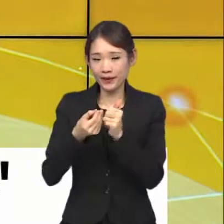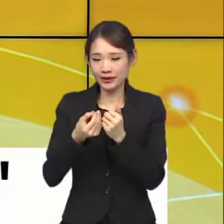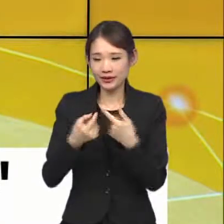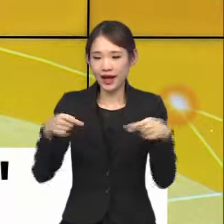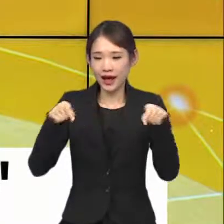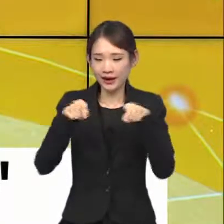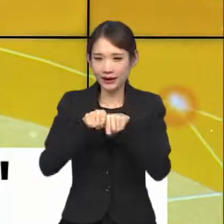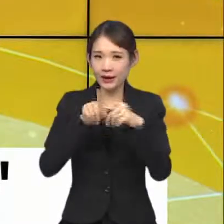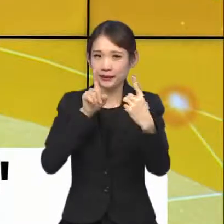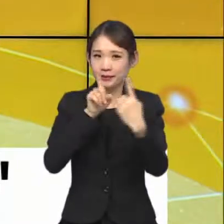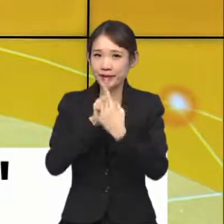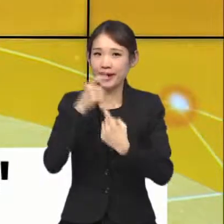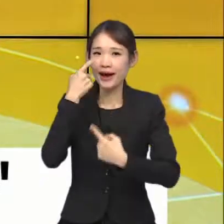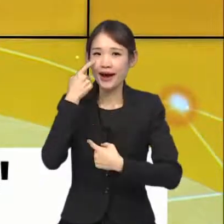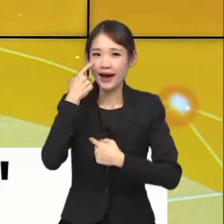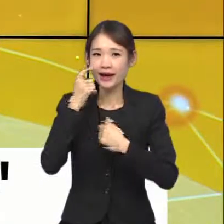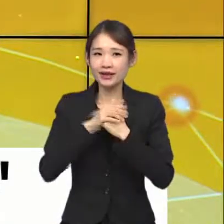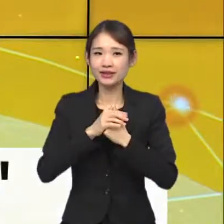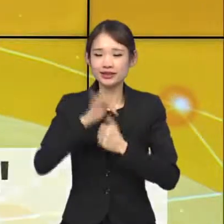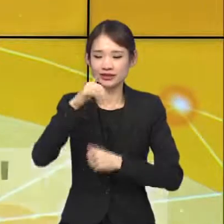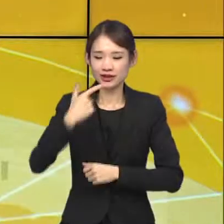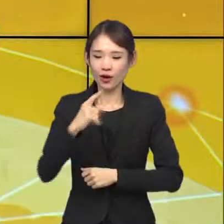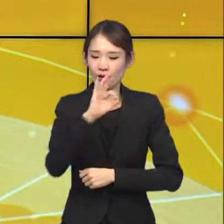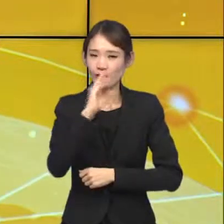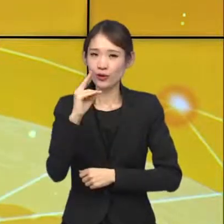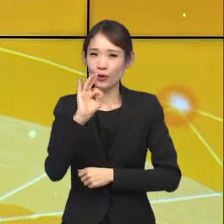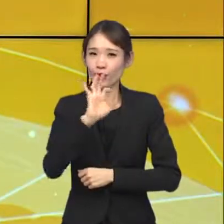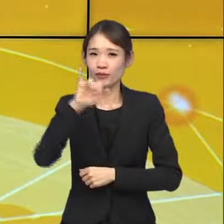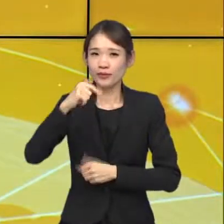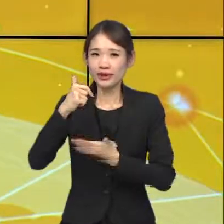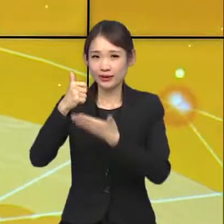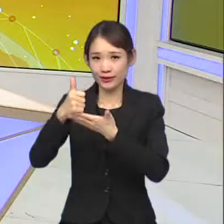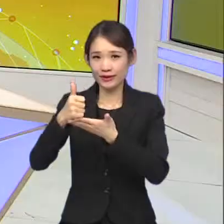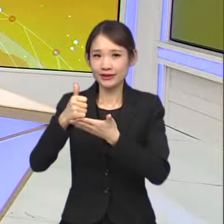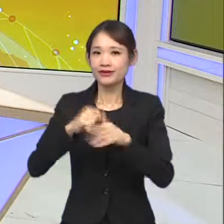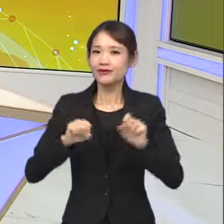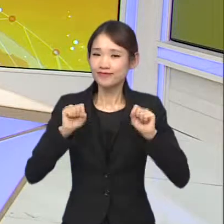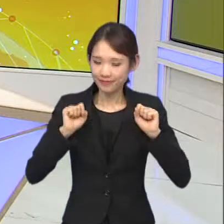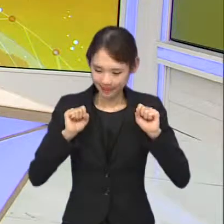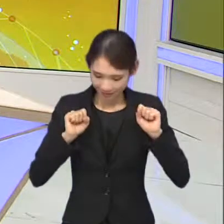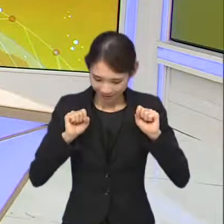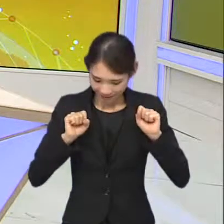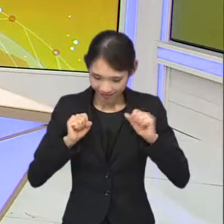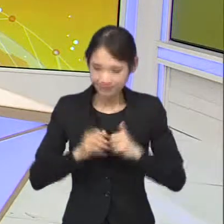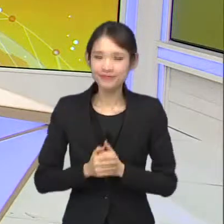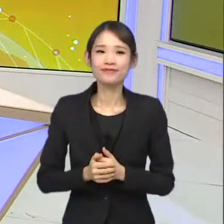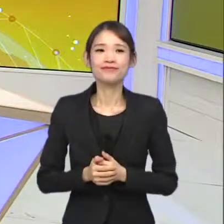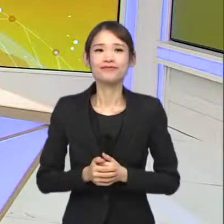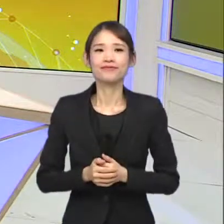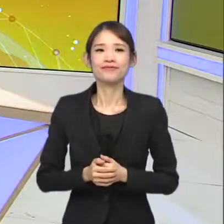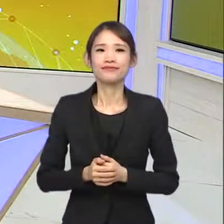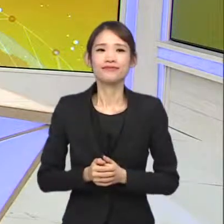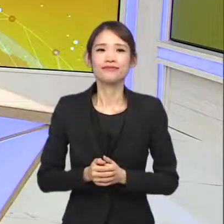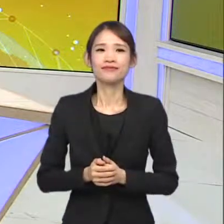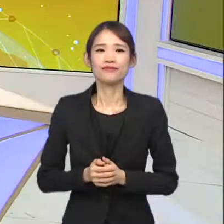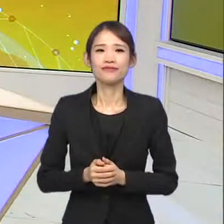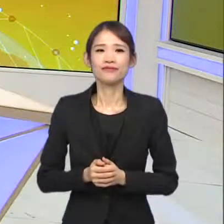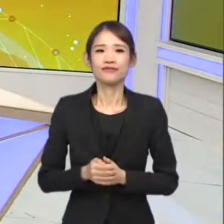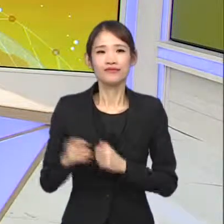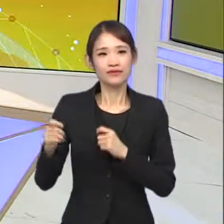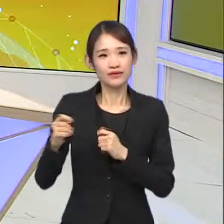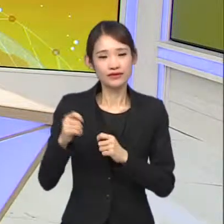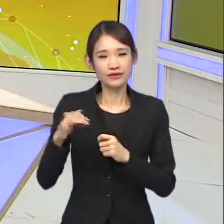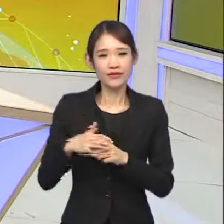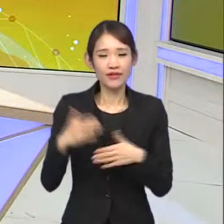방법 알아보겠습니다 전용 민 원장님이 모셨습니다 4 보십시오 4 보세요 예 안녕하세요 자 곁에서